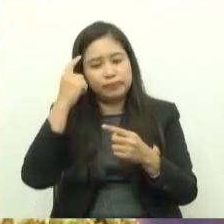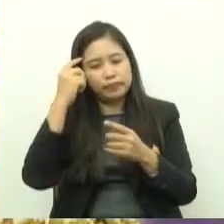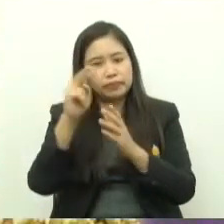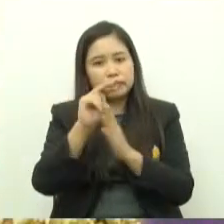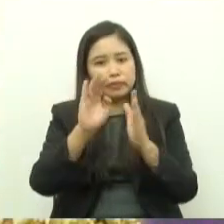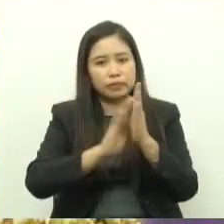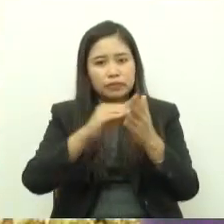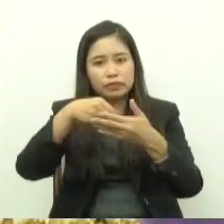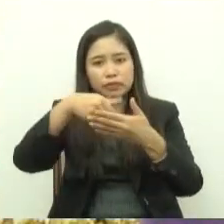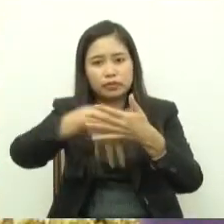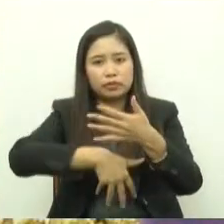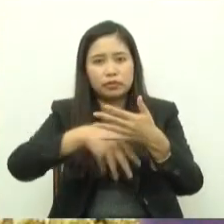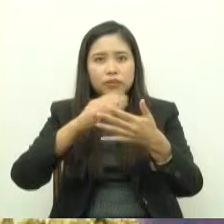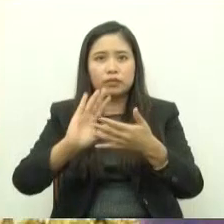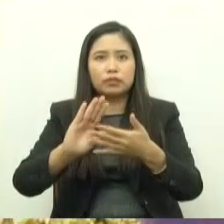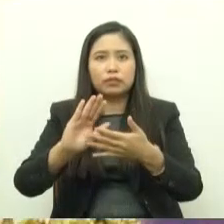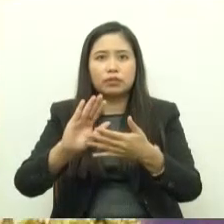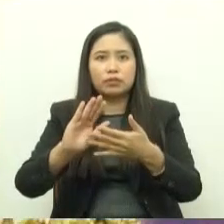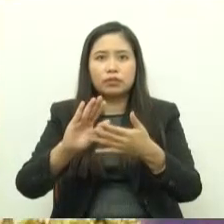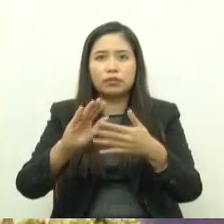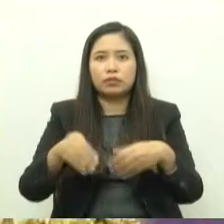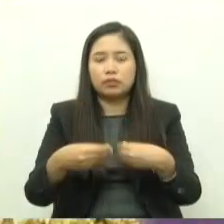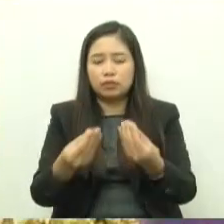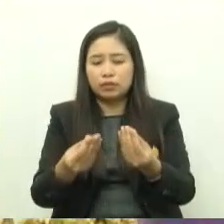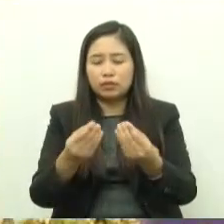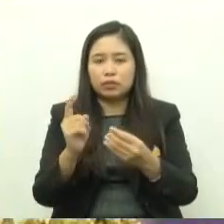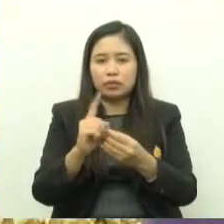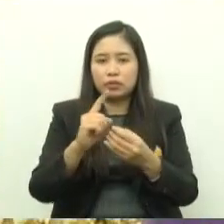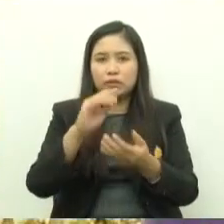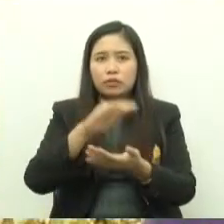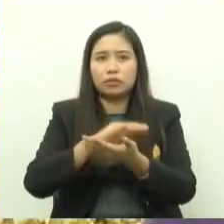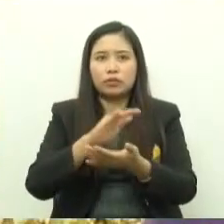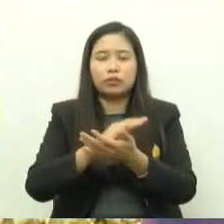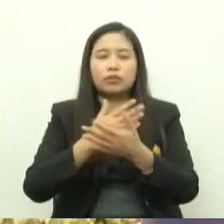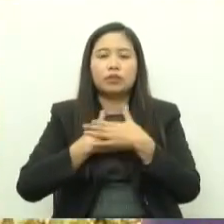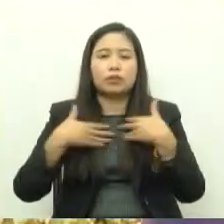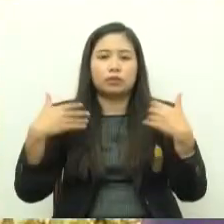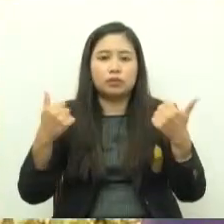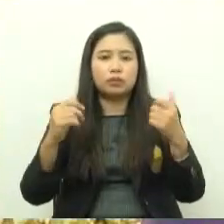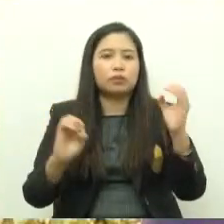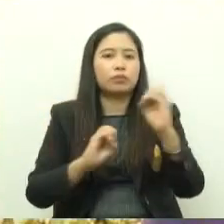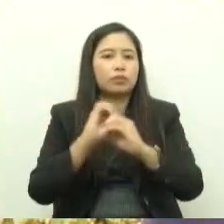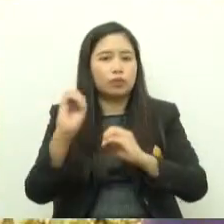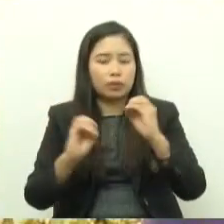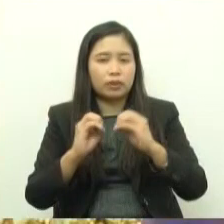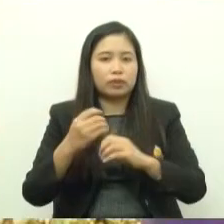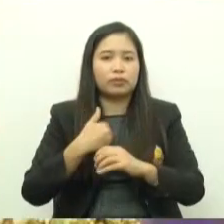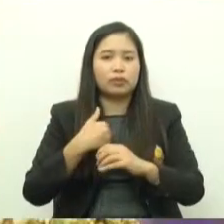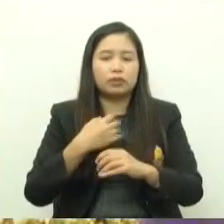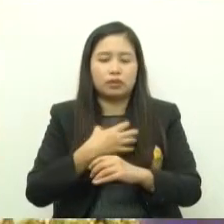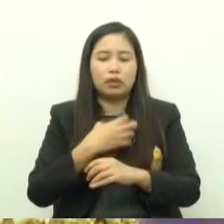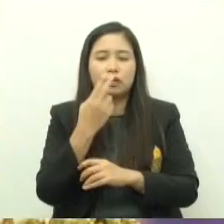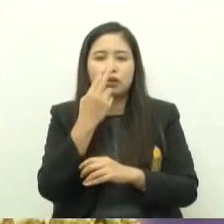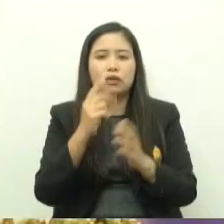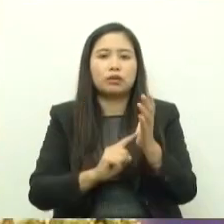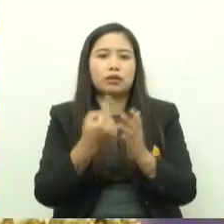ตัวก็คือเราพูดถึงเรื่องอยากเห็นโรงเรียนแห่งความสุขอยากเห็นโรงเรียนมีความปลอดภัยอันนี้คือสิ่งแรกที่เราอยากให้เห็นอันที่